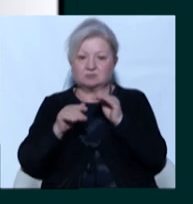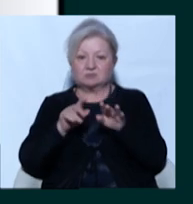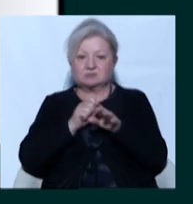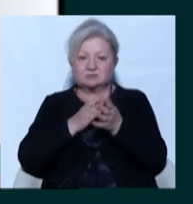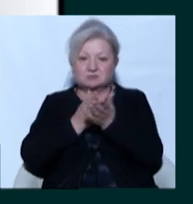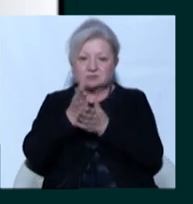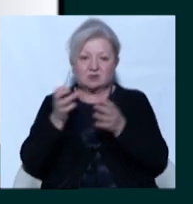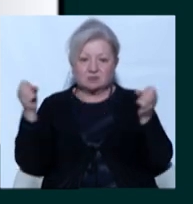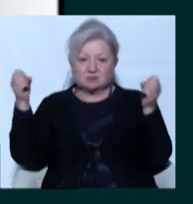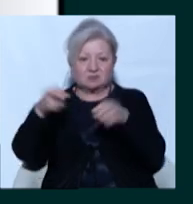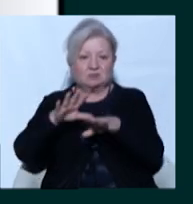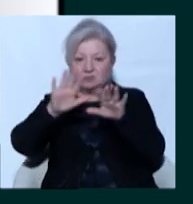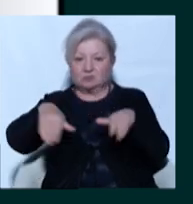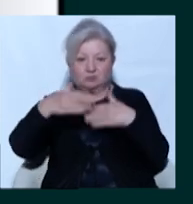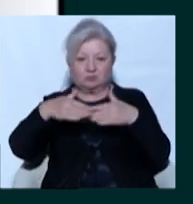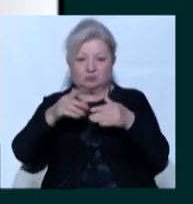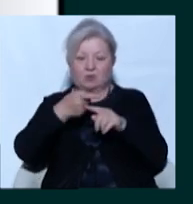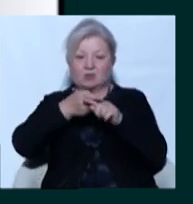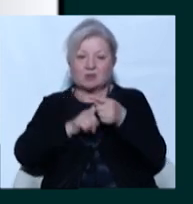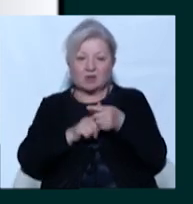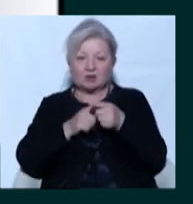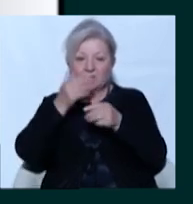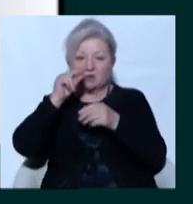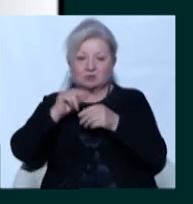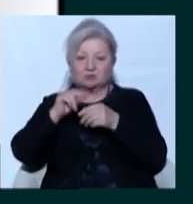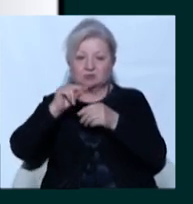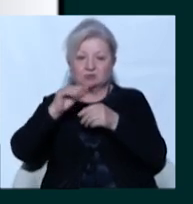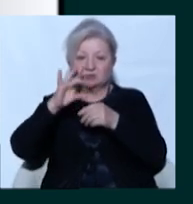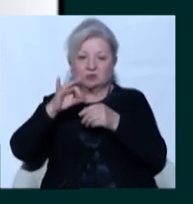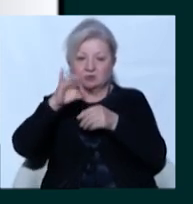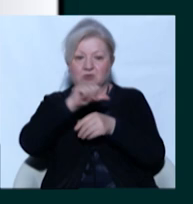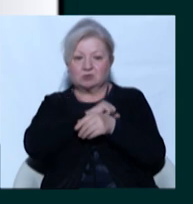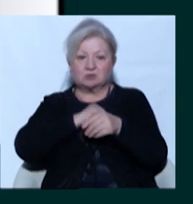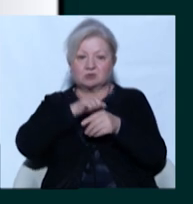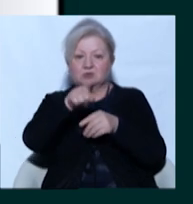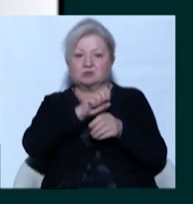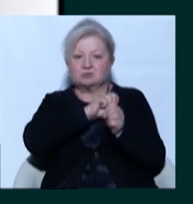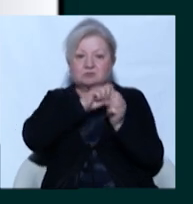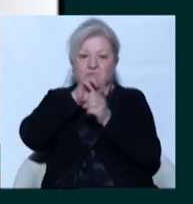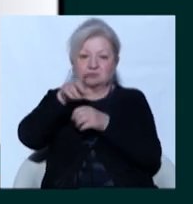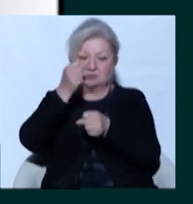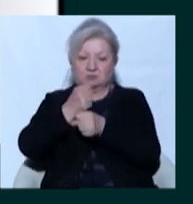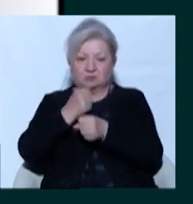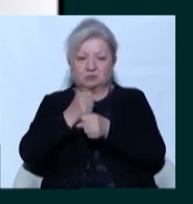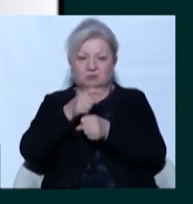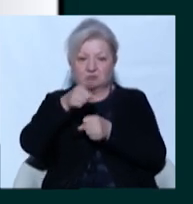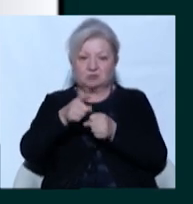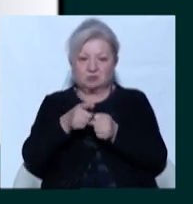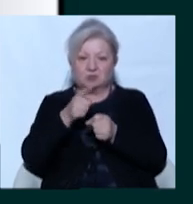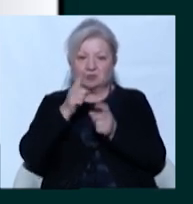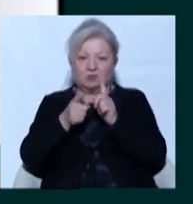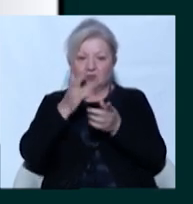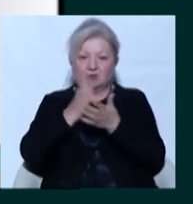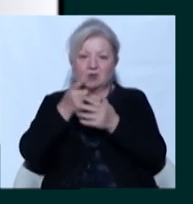წყაროდან სინათლე არ ხვდება. ნახევარ ჭრილი კიდე თითოეულ წყაროს მიერ არის შექმნილი. კონკრეტულად, აი ზედა მხარე